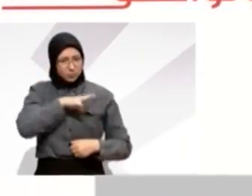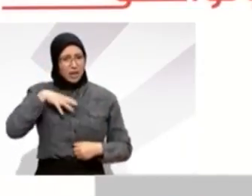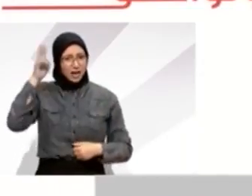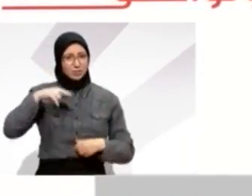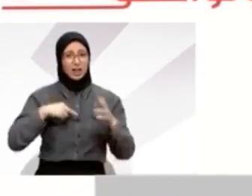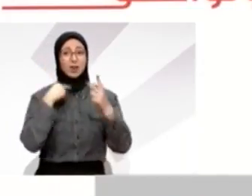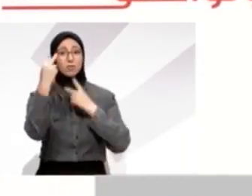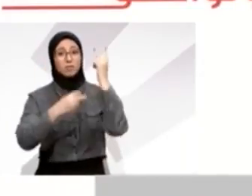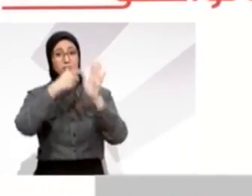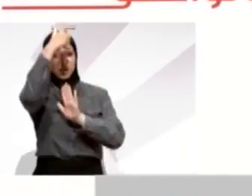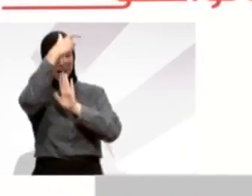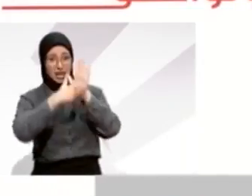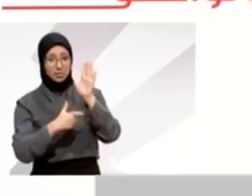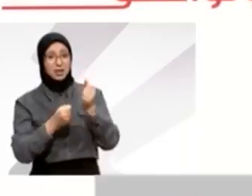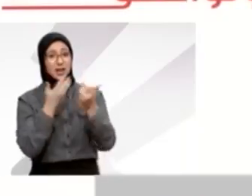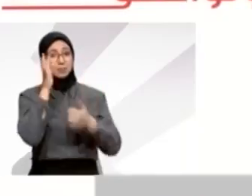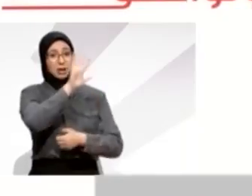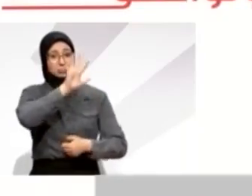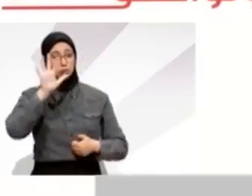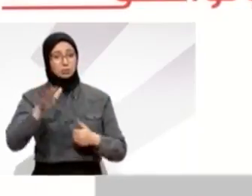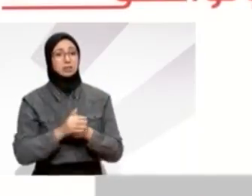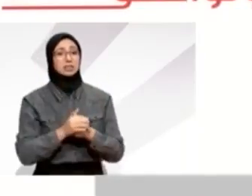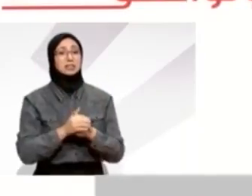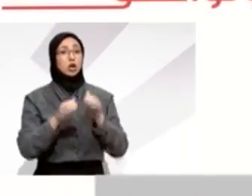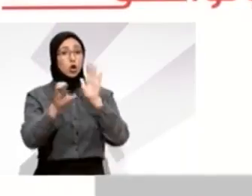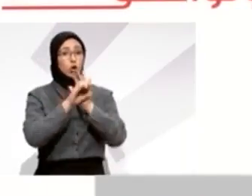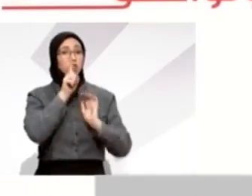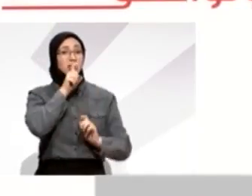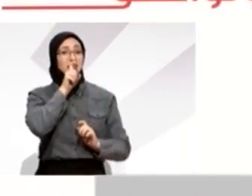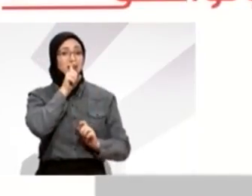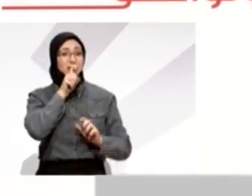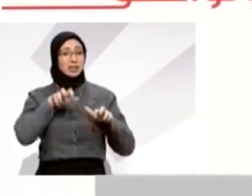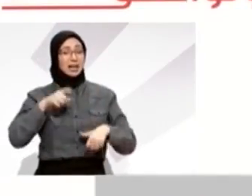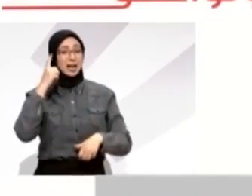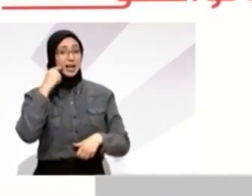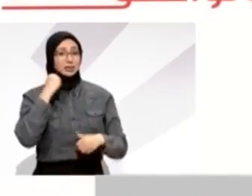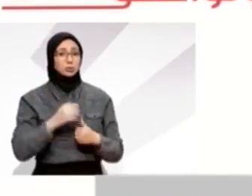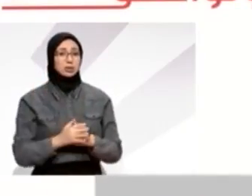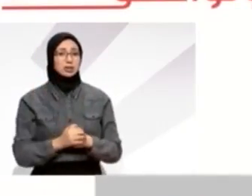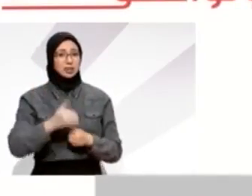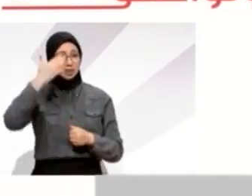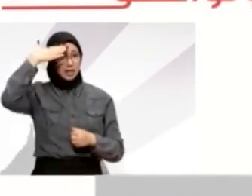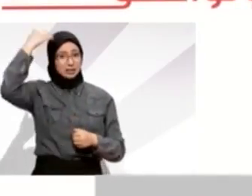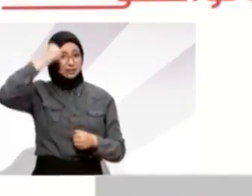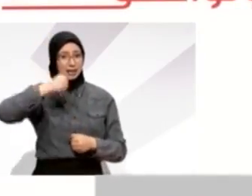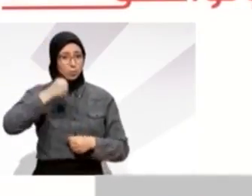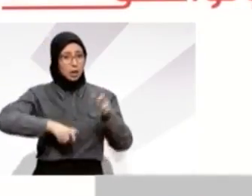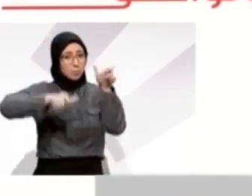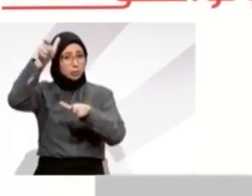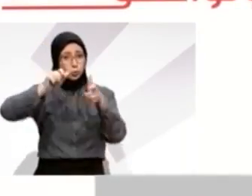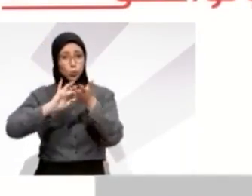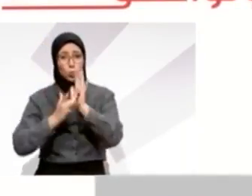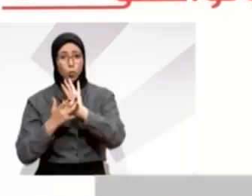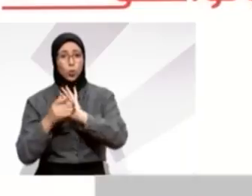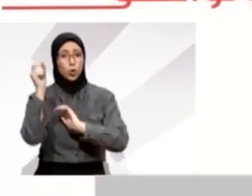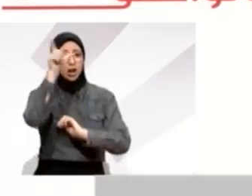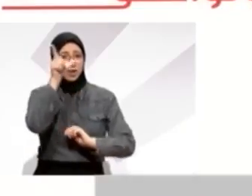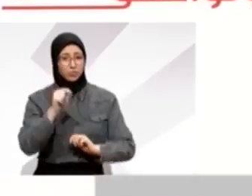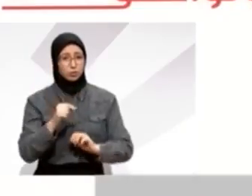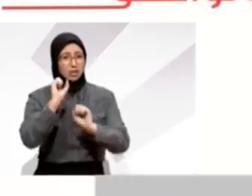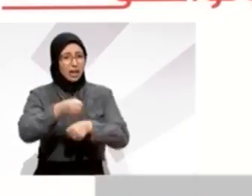القائمه كل الوطن رقم خمسه وخمسين شعار وهذا يسر وسلام على الوطن بالخير